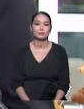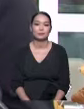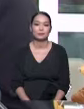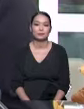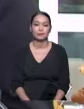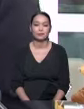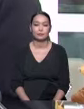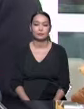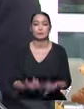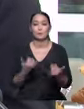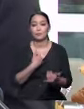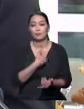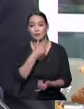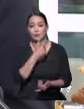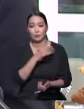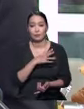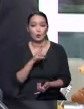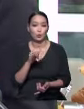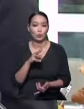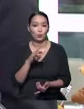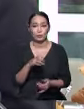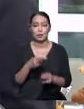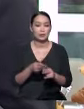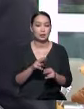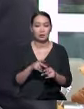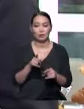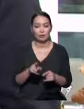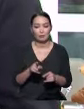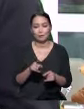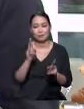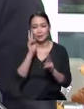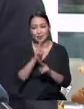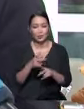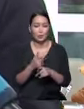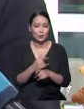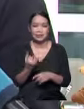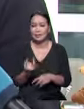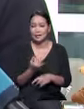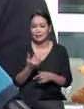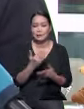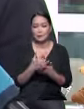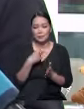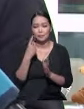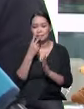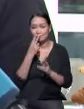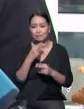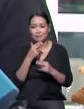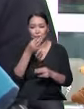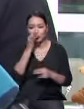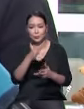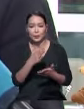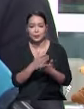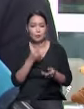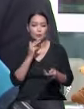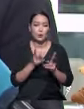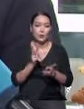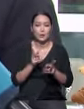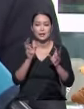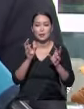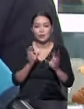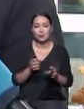Я сегодня попробовал кумыс. Для меня это вкус неизвестный, очень интересный и сильный. Принимая во внимание опыт, базу кулинарную и традиции, мы